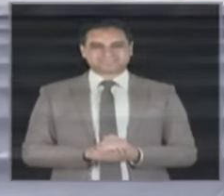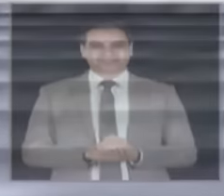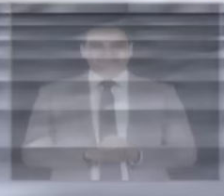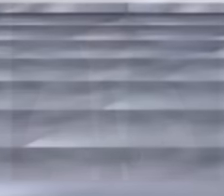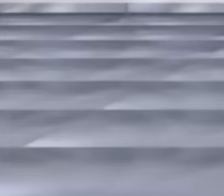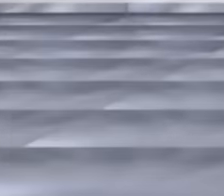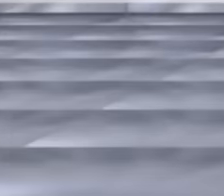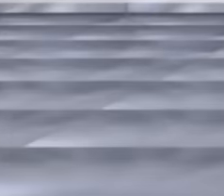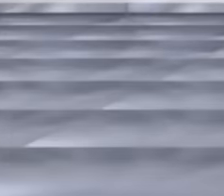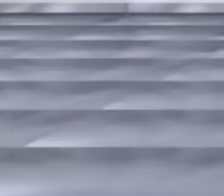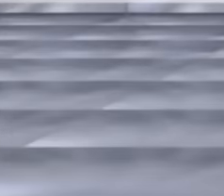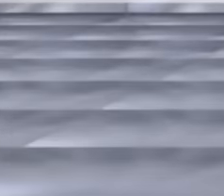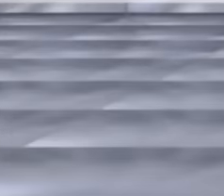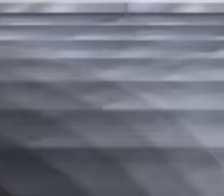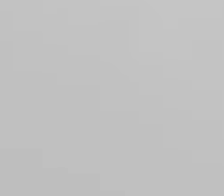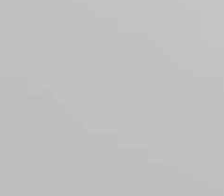القرى المصرية.